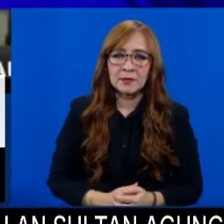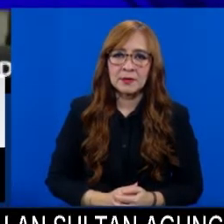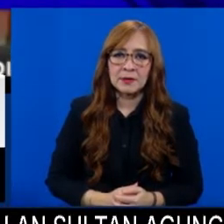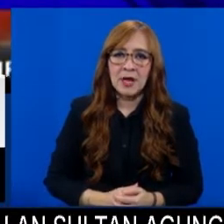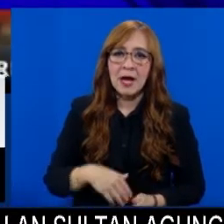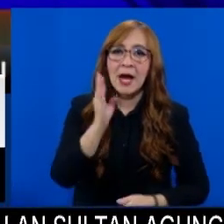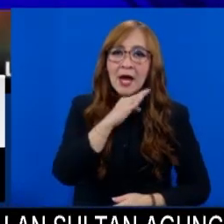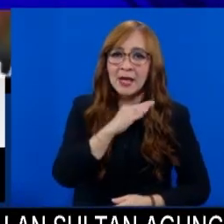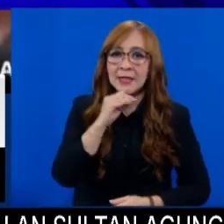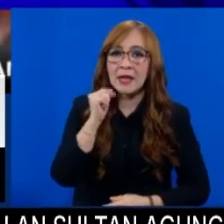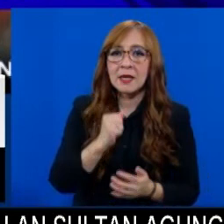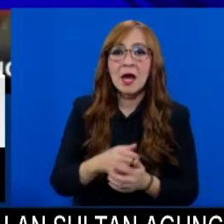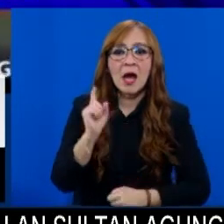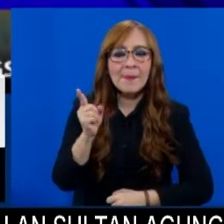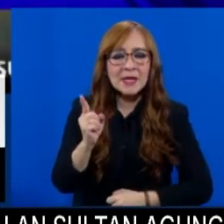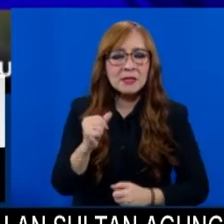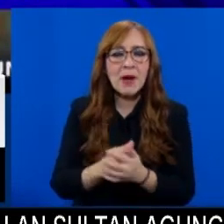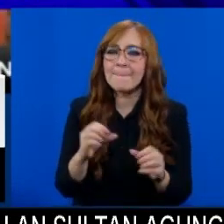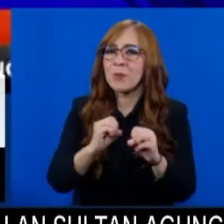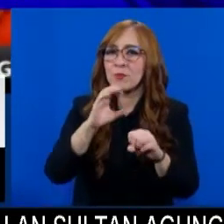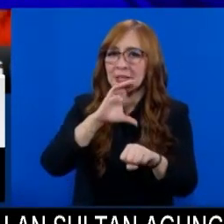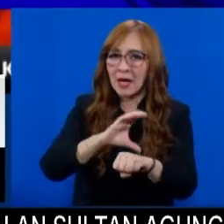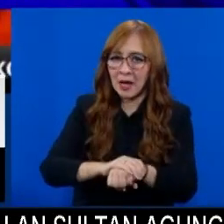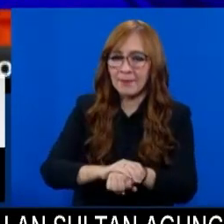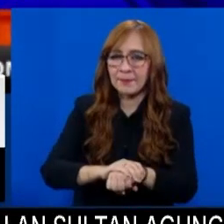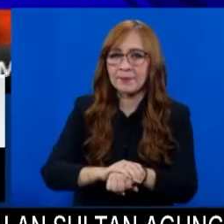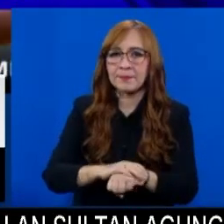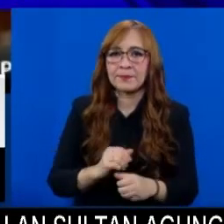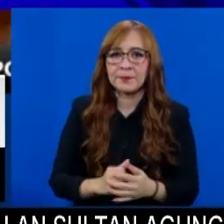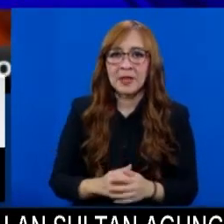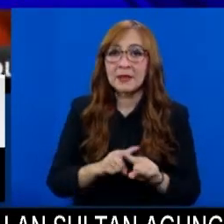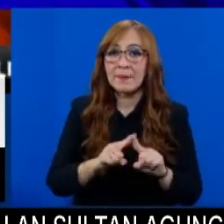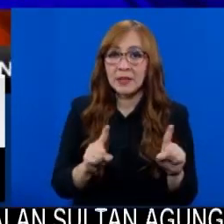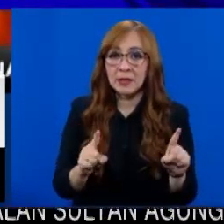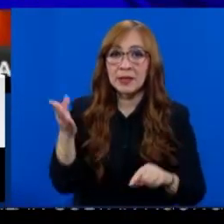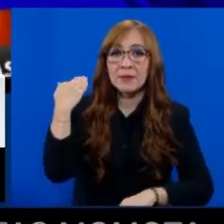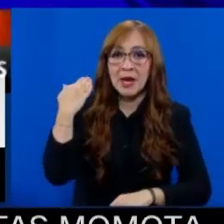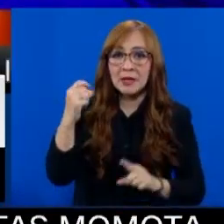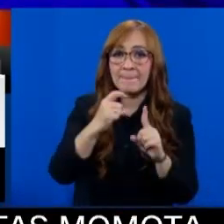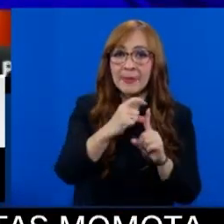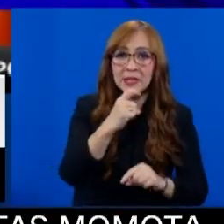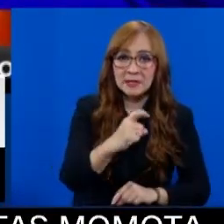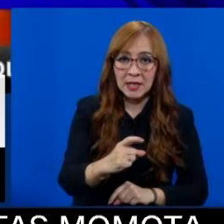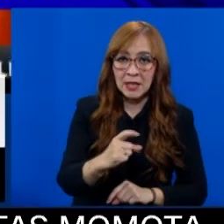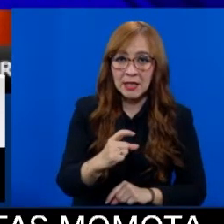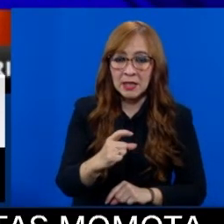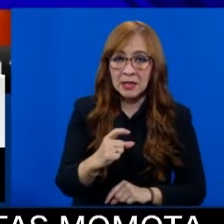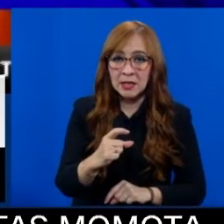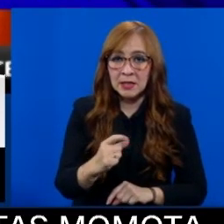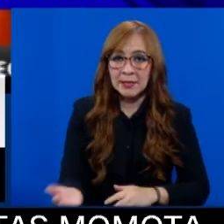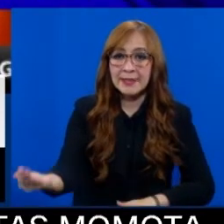pihak kepolisian belum menahan Putri Chandrawati. Tapi Taufik, kita bisa lihat kemarin Putri Chandrawati datang